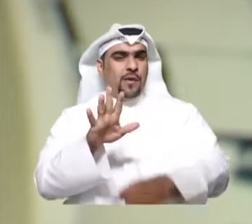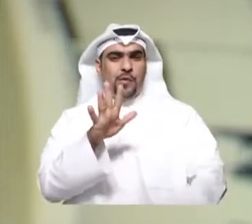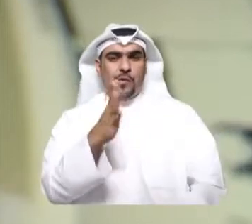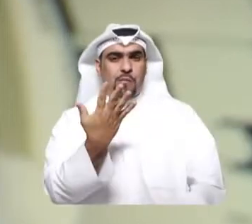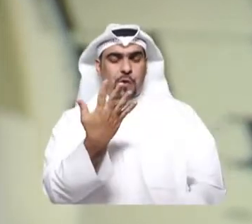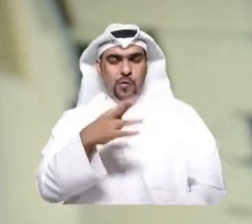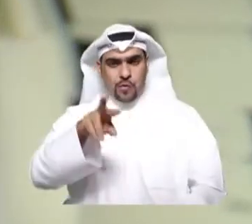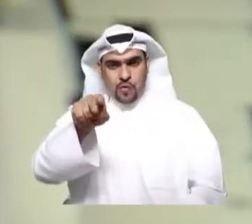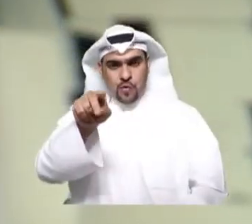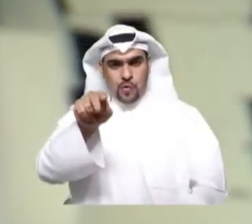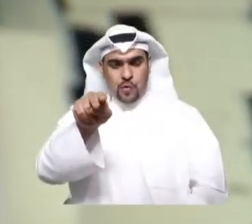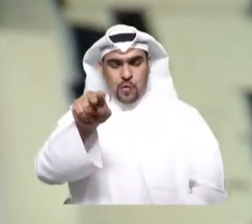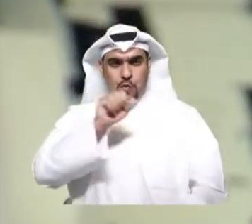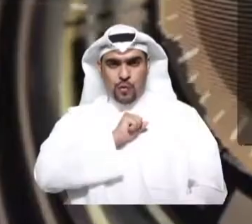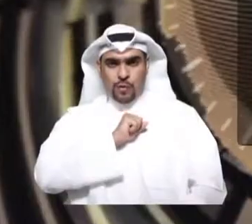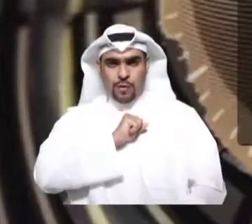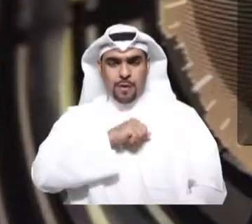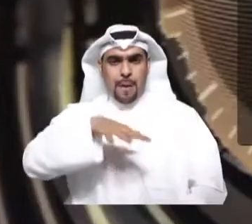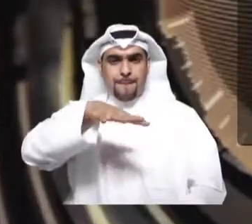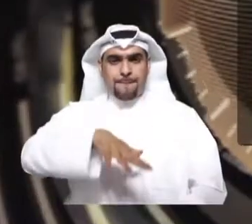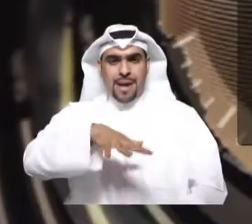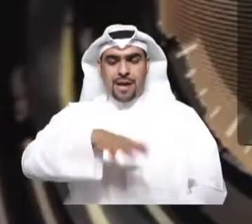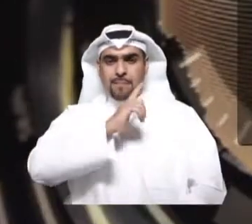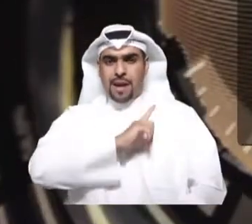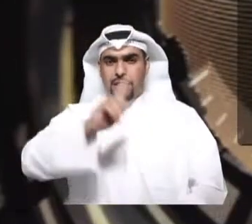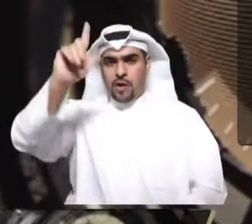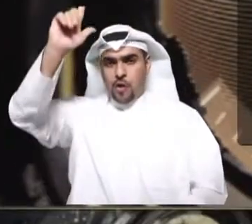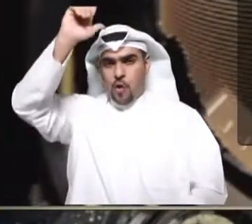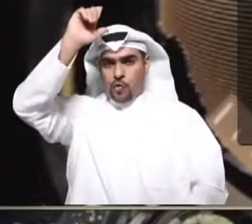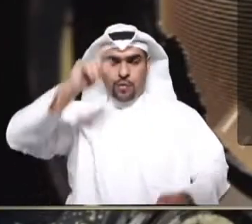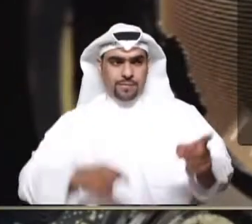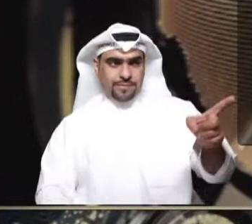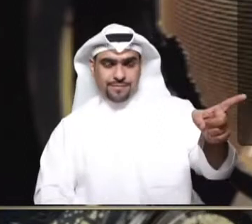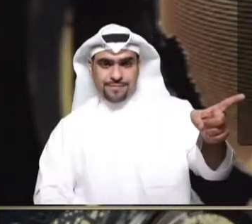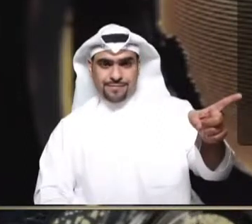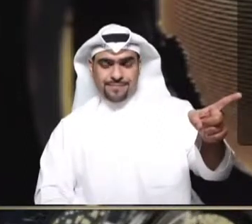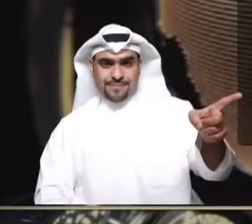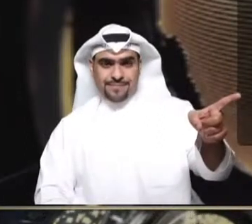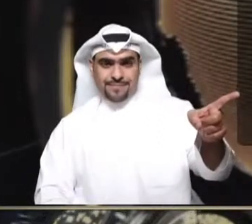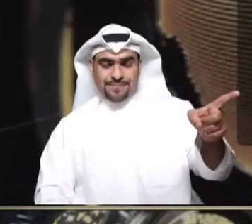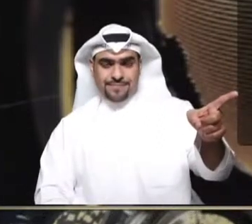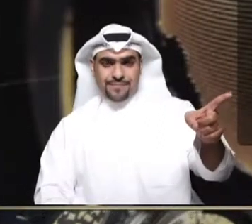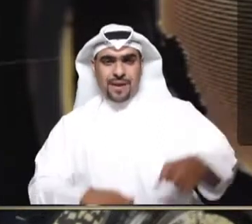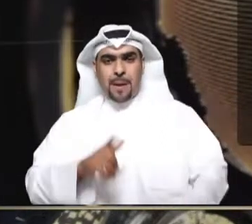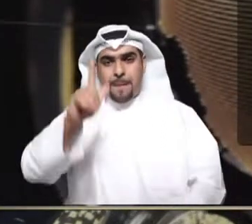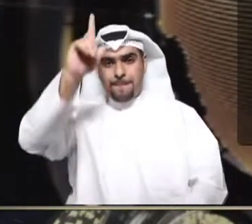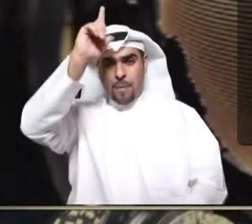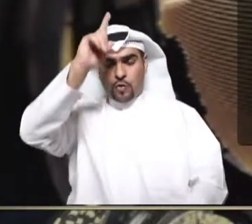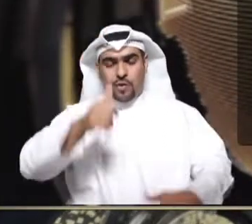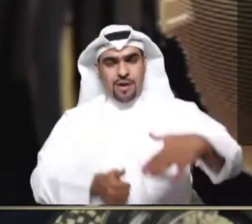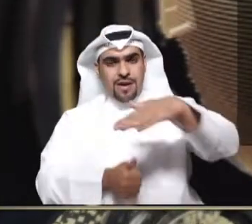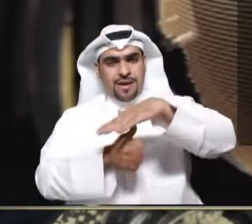من أخيه صاحب الجلالة الهاشمية الملك عبد الله الثاني ابن الحسين ملك المملكة